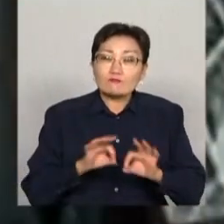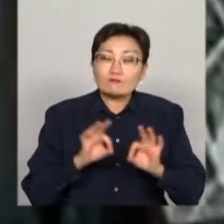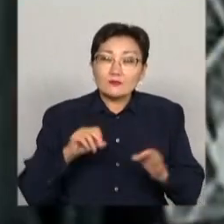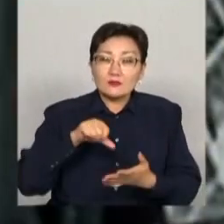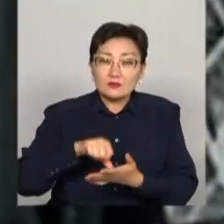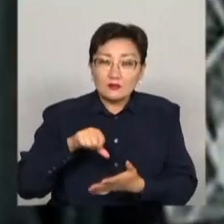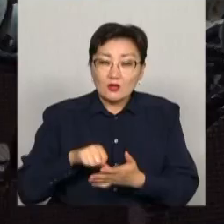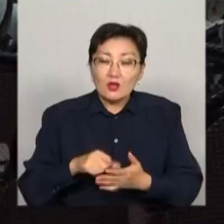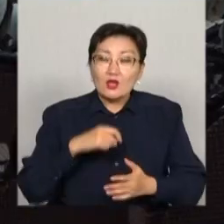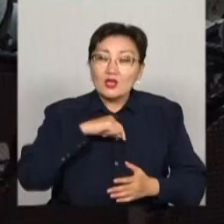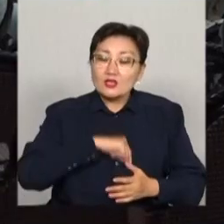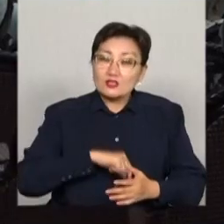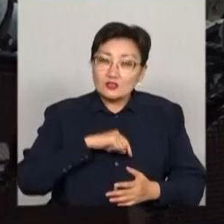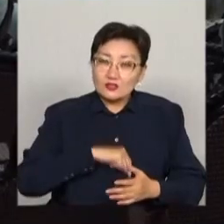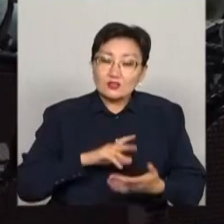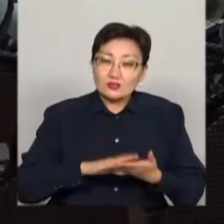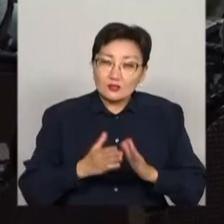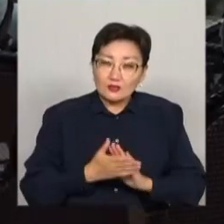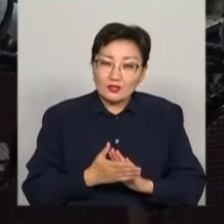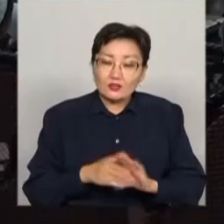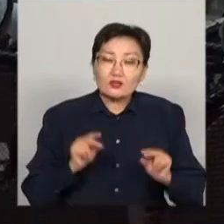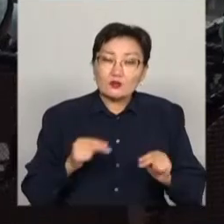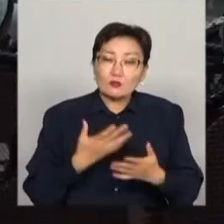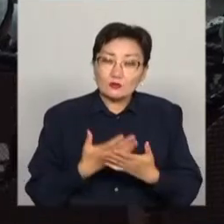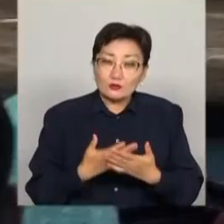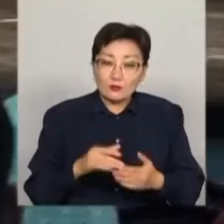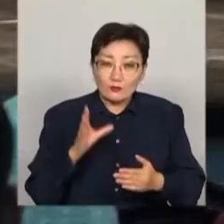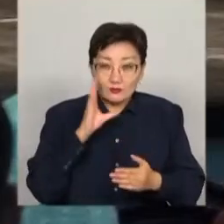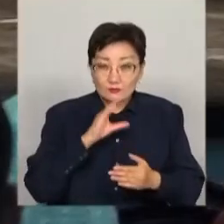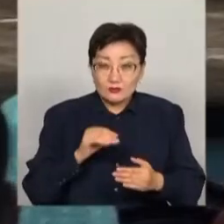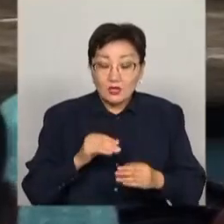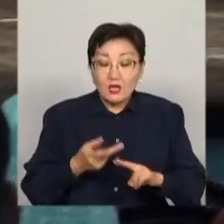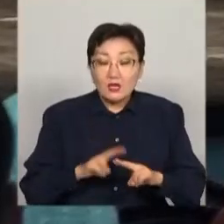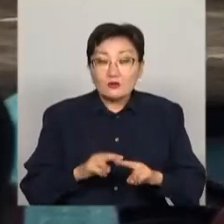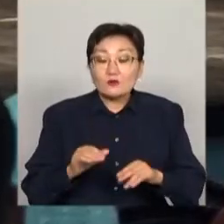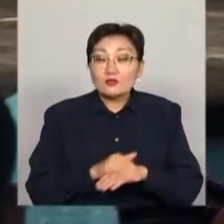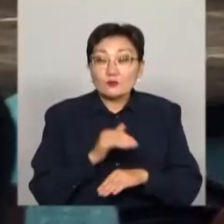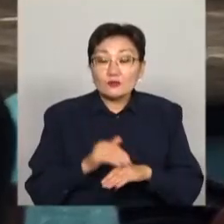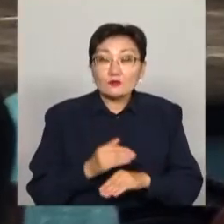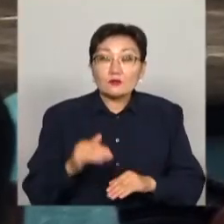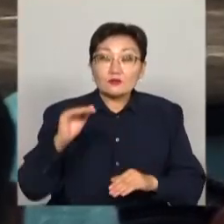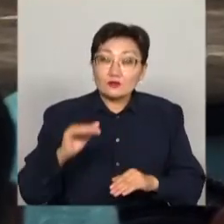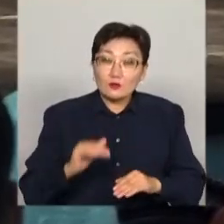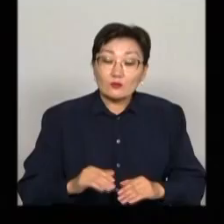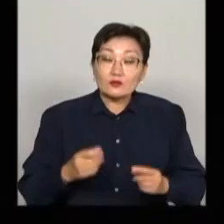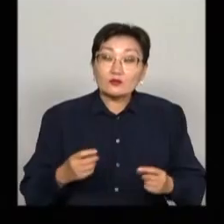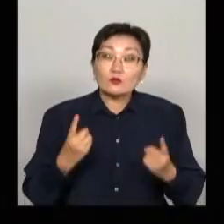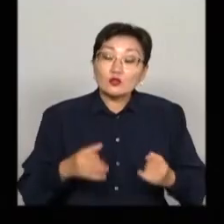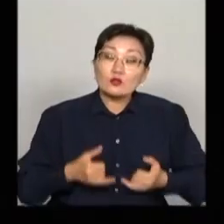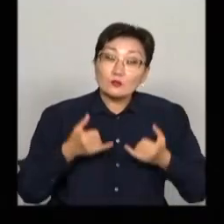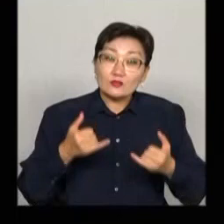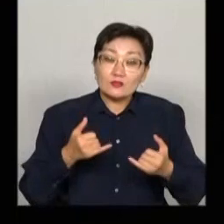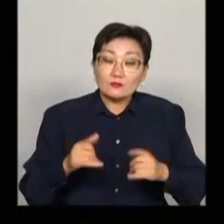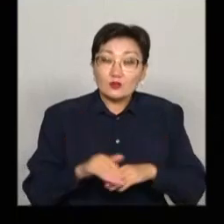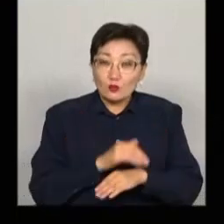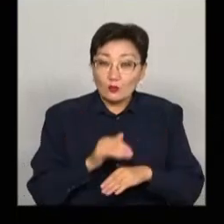жан тебіреністерін еш боямасыз шынайы көрсетті. Актрисаны өмірде ақ жарқын, үлкен кішіге аса құрметпен қарайтын